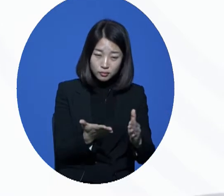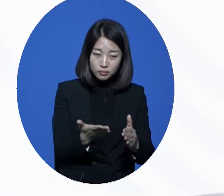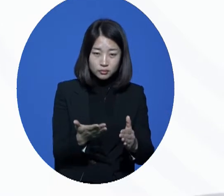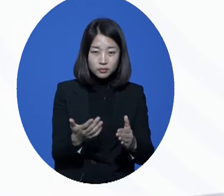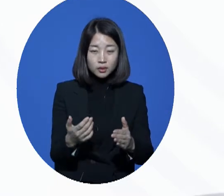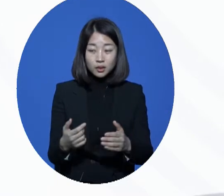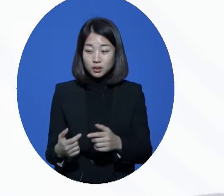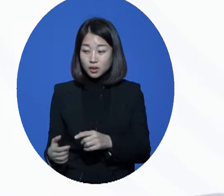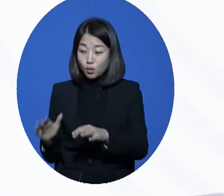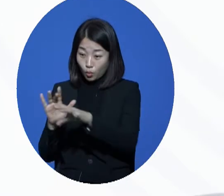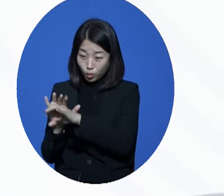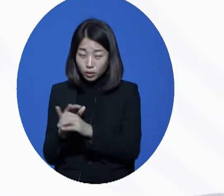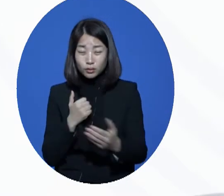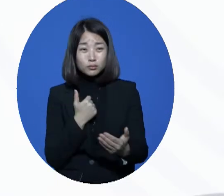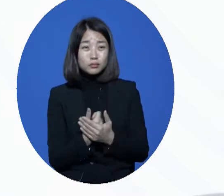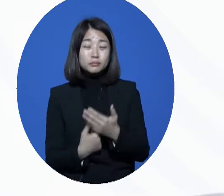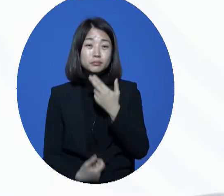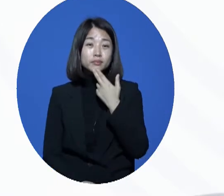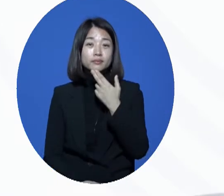되지 못했습니다.